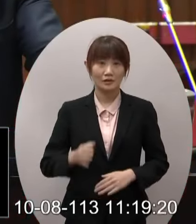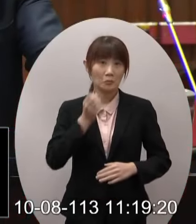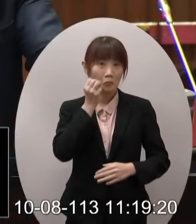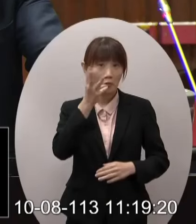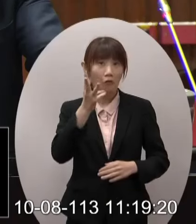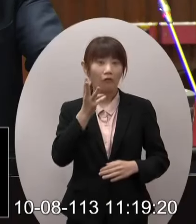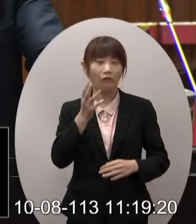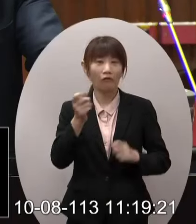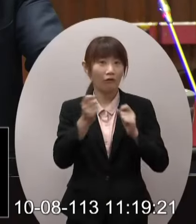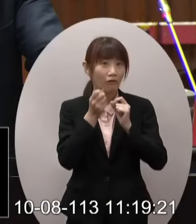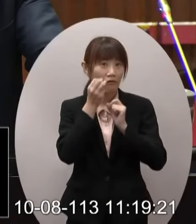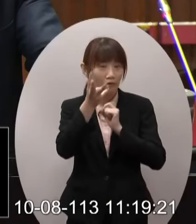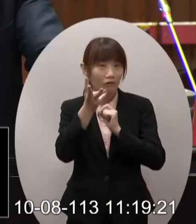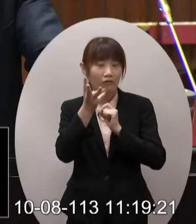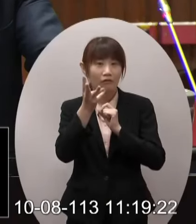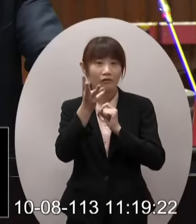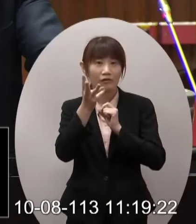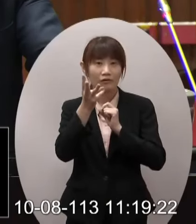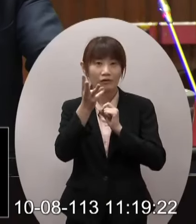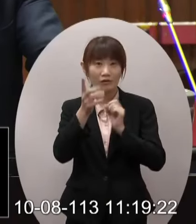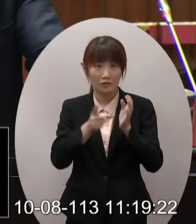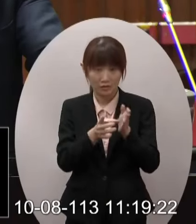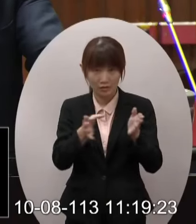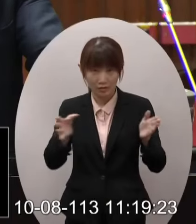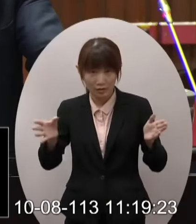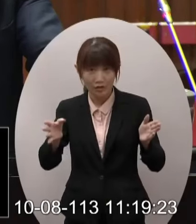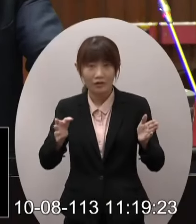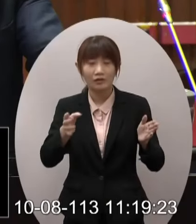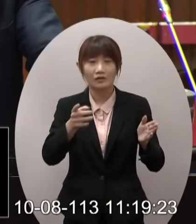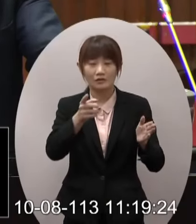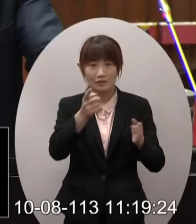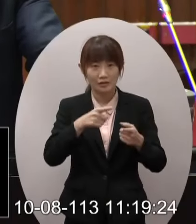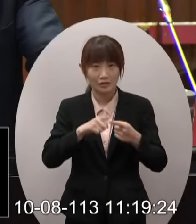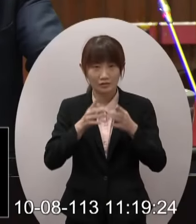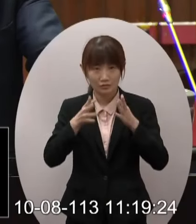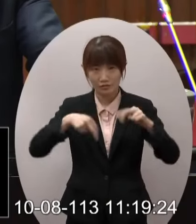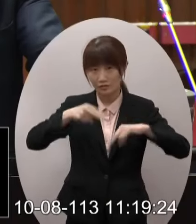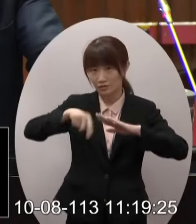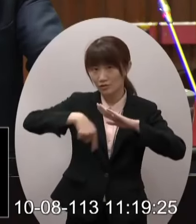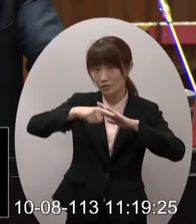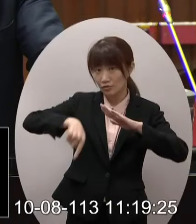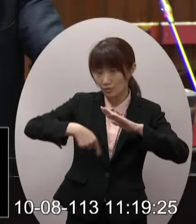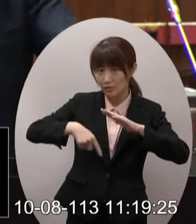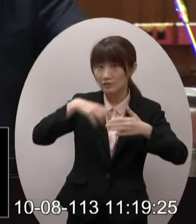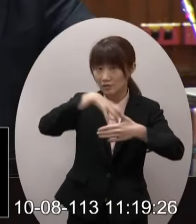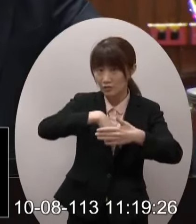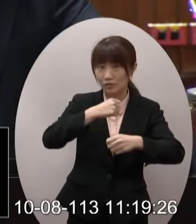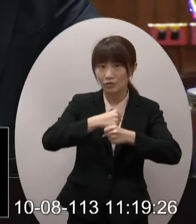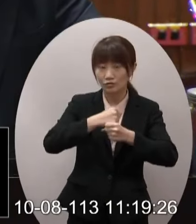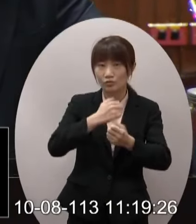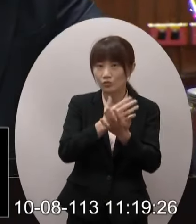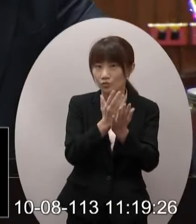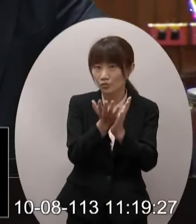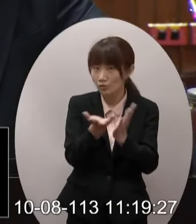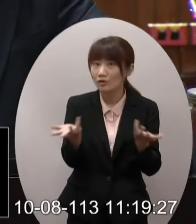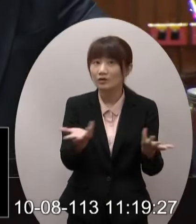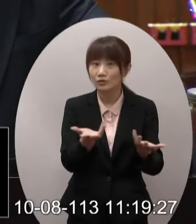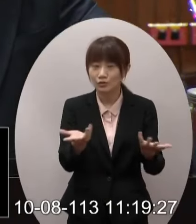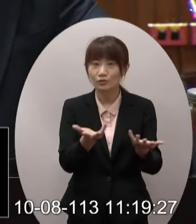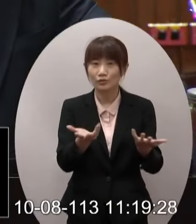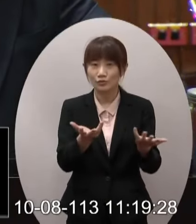道这三个多月，你应该也对我们行政院的院务，应该